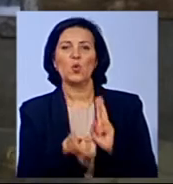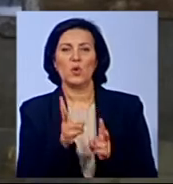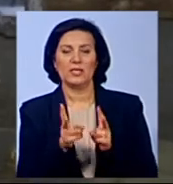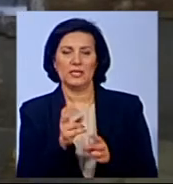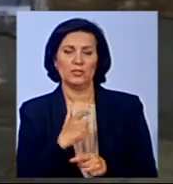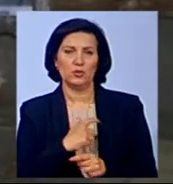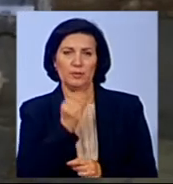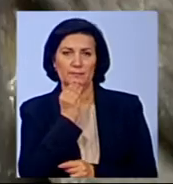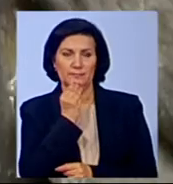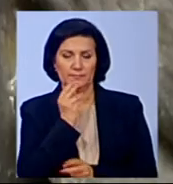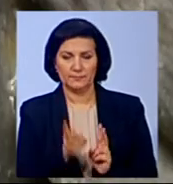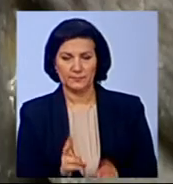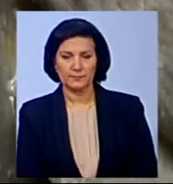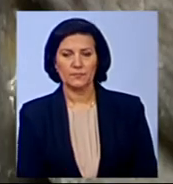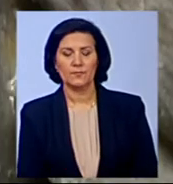повстанці собі готували їду.